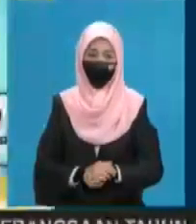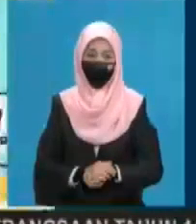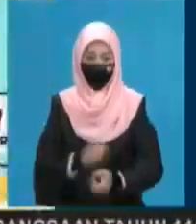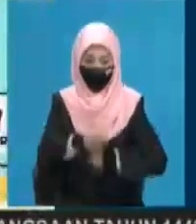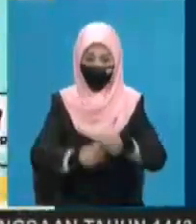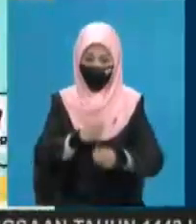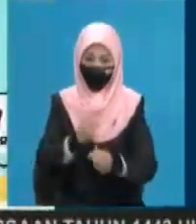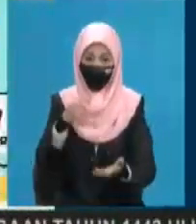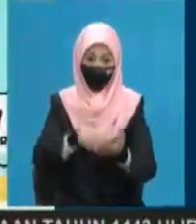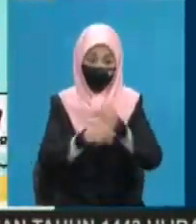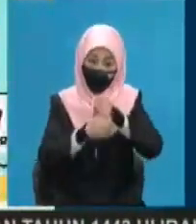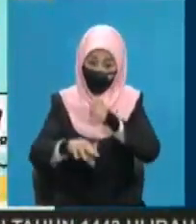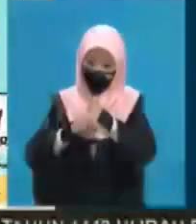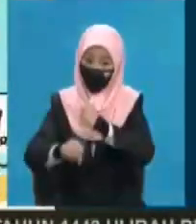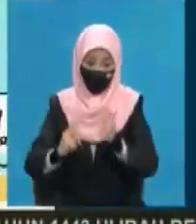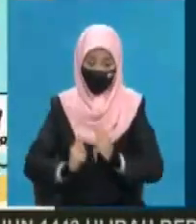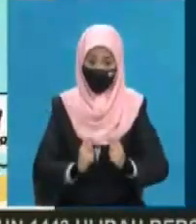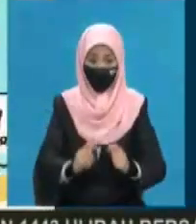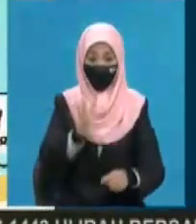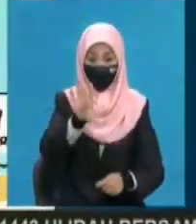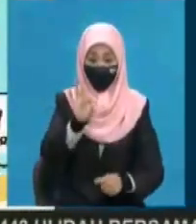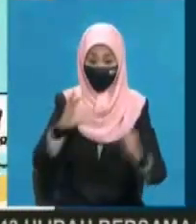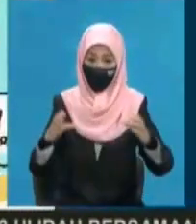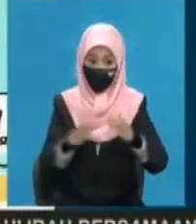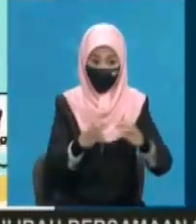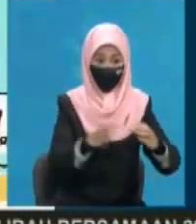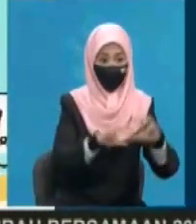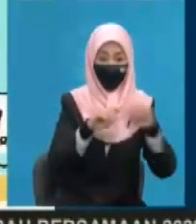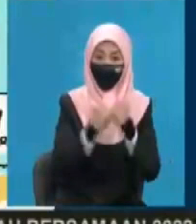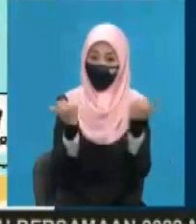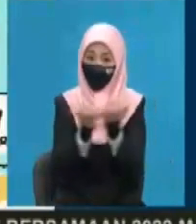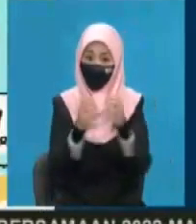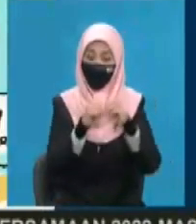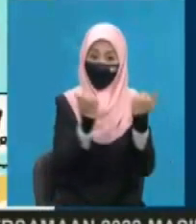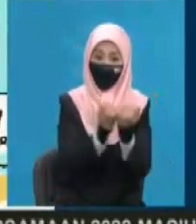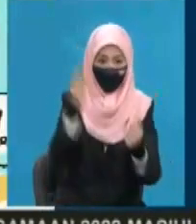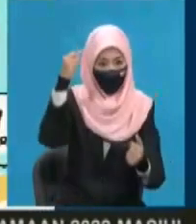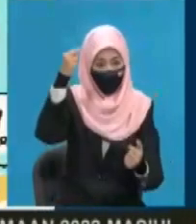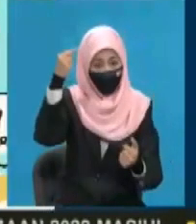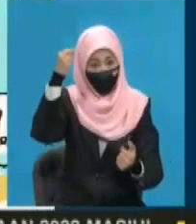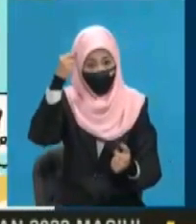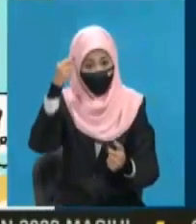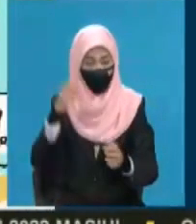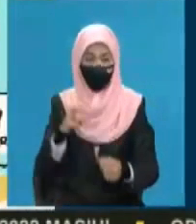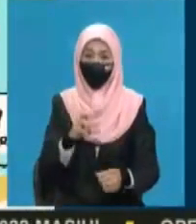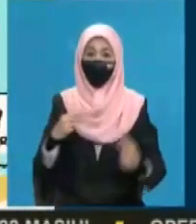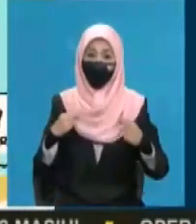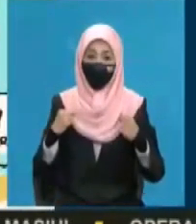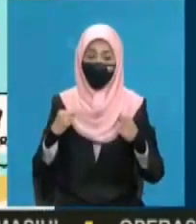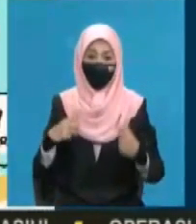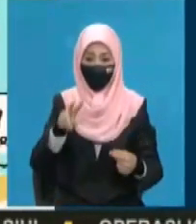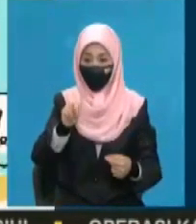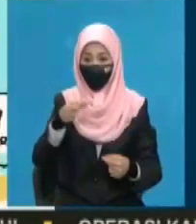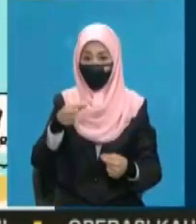Hai tahu ini Champion hari bertindak mempunyai 9 Cluster agensi-agensi kerajaan swasta pergerakan-pergerakan bukan